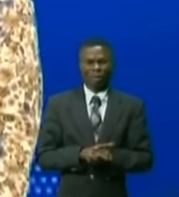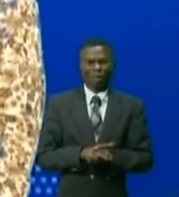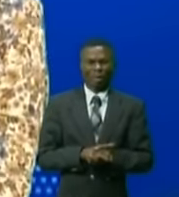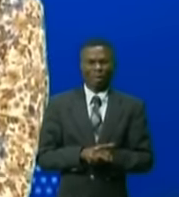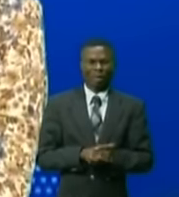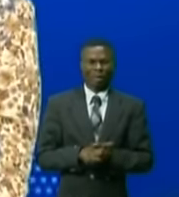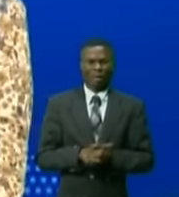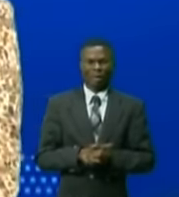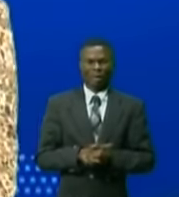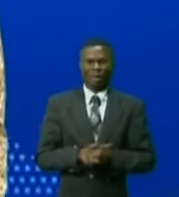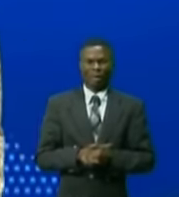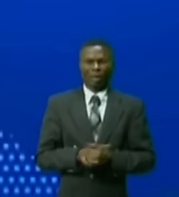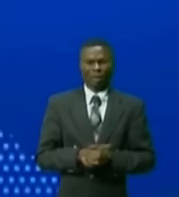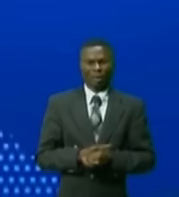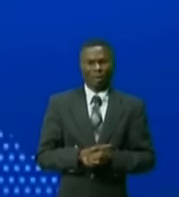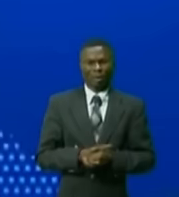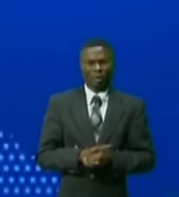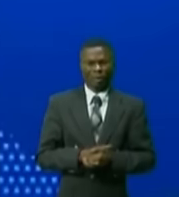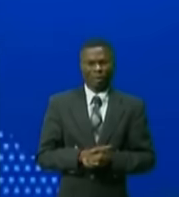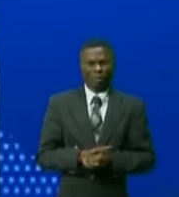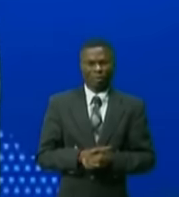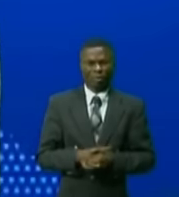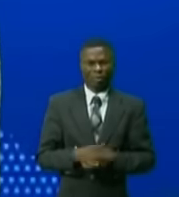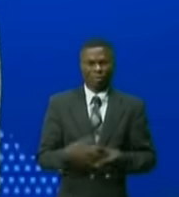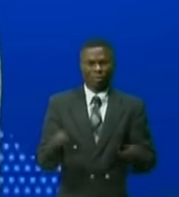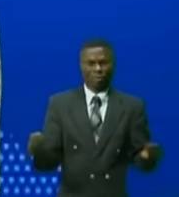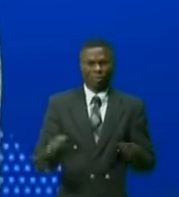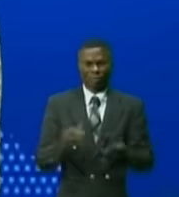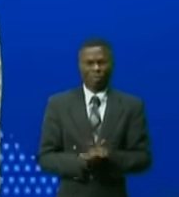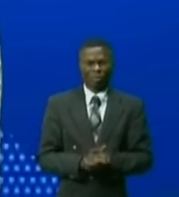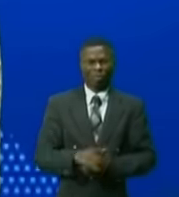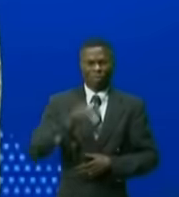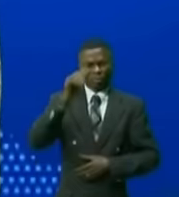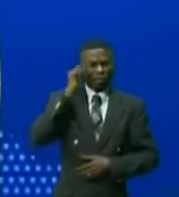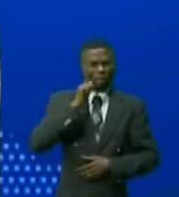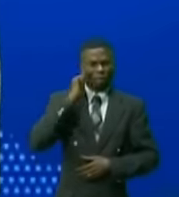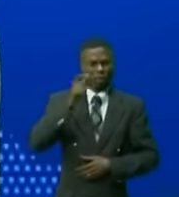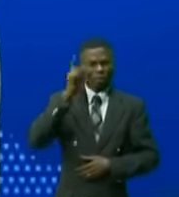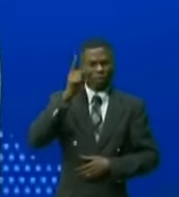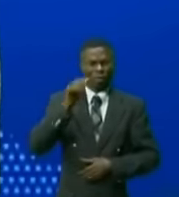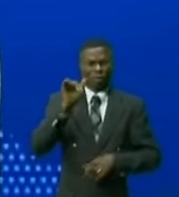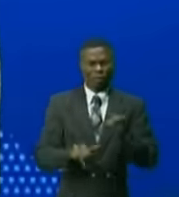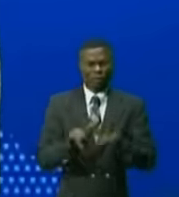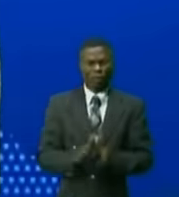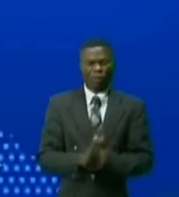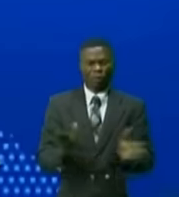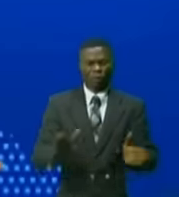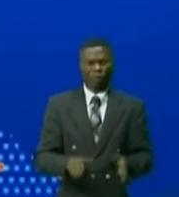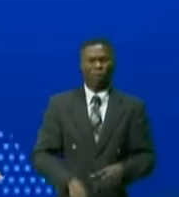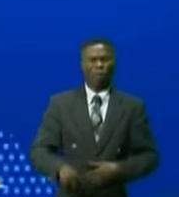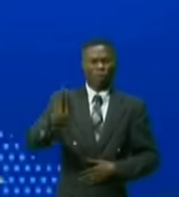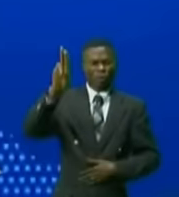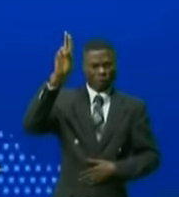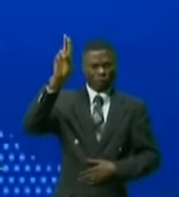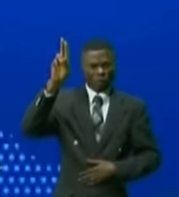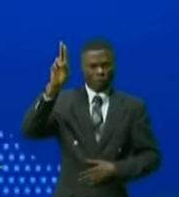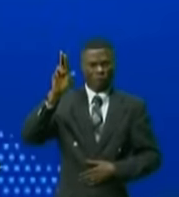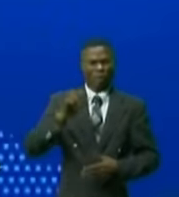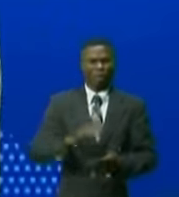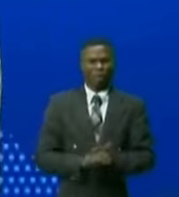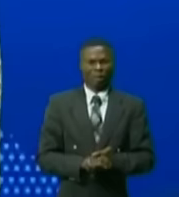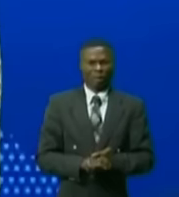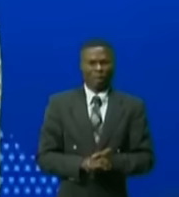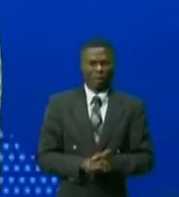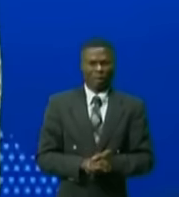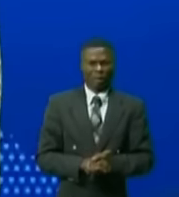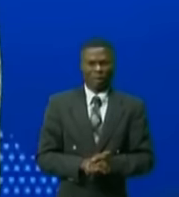bonsoir. Vous fait d'être la première fille du premier secrétaire général de l'UDPS élu? C'est toute